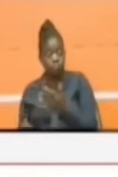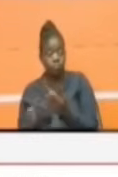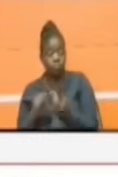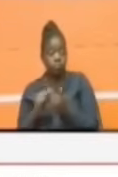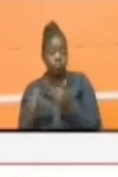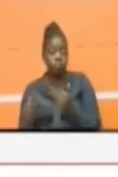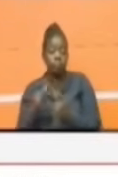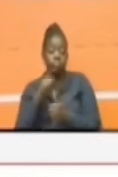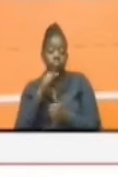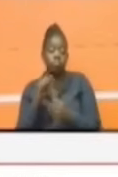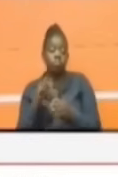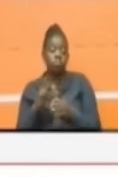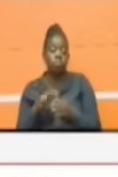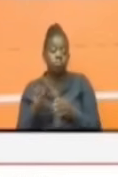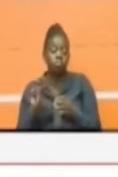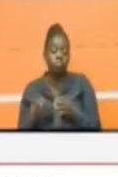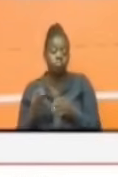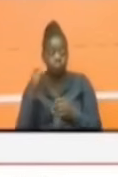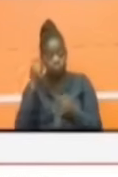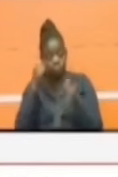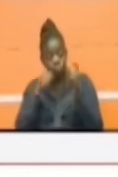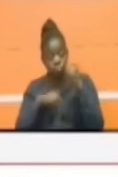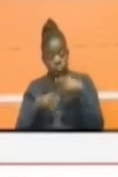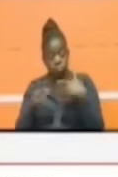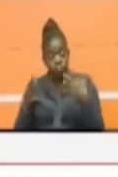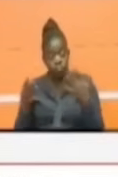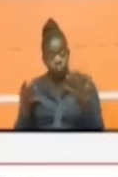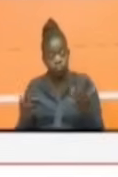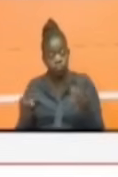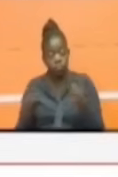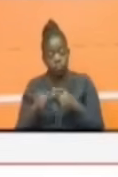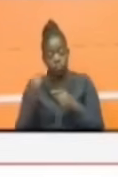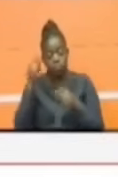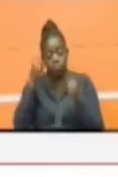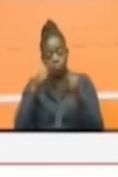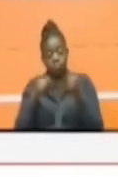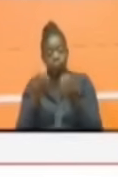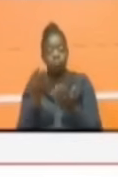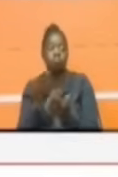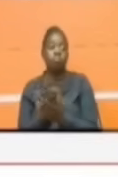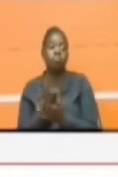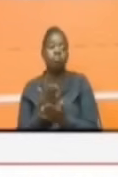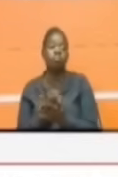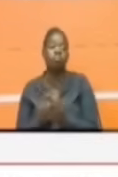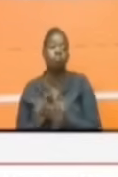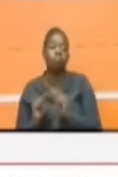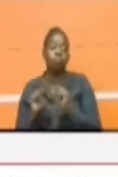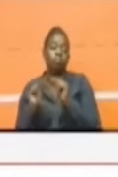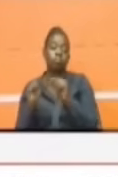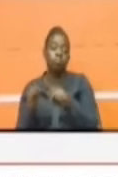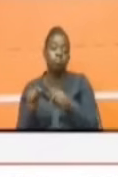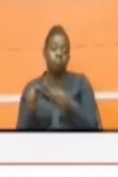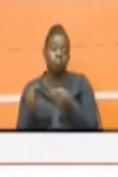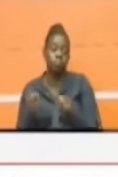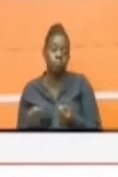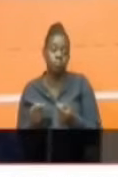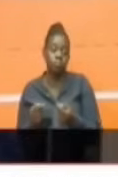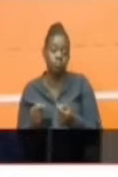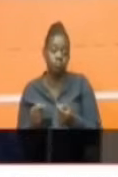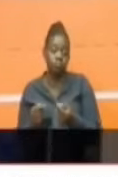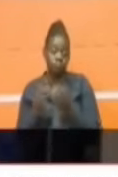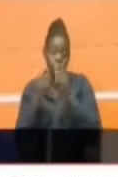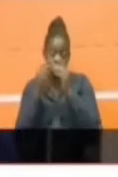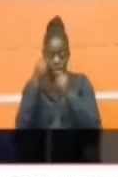omusajja yadduka munange tokaaba toddeyo nombadde ensaba jakutusabe jakutukaabire